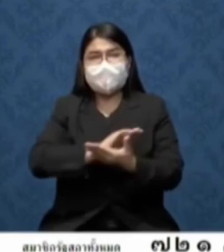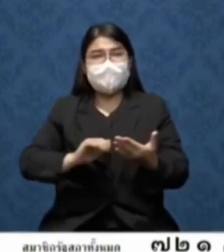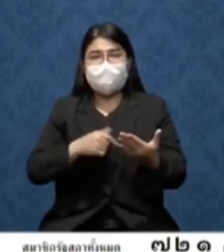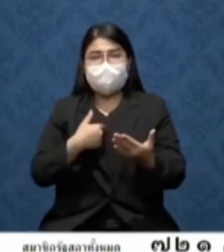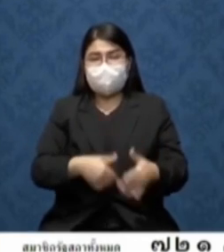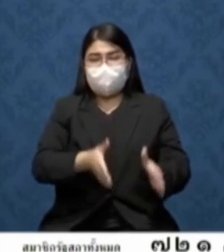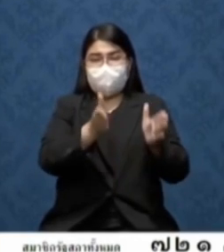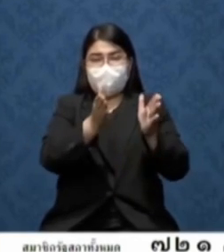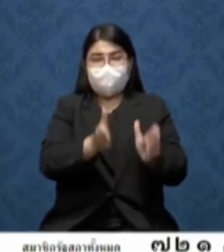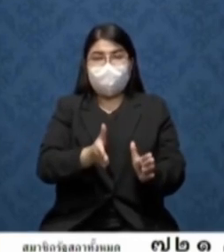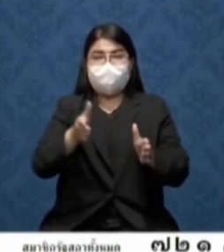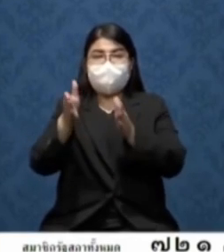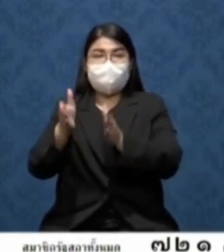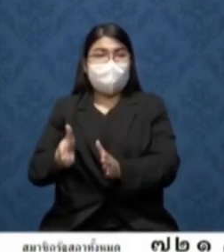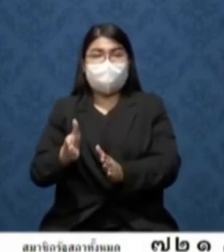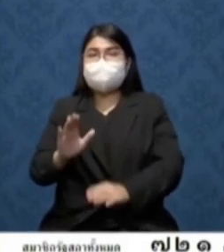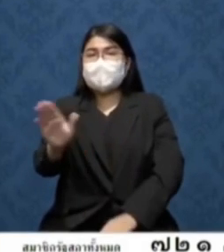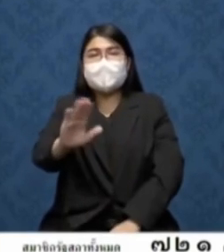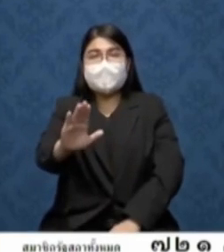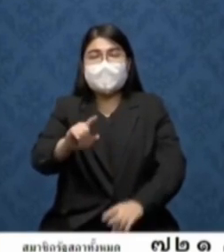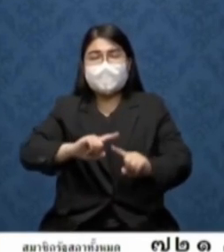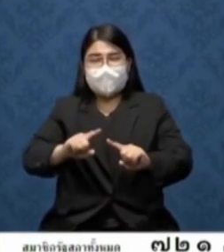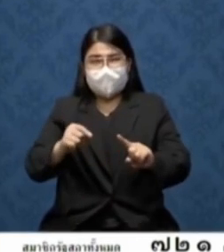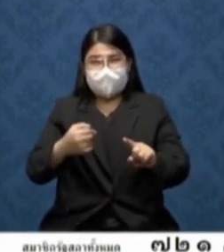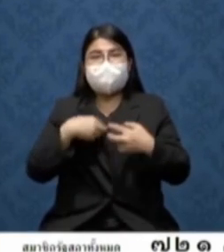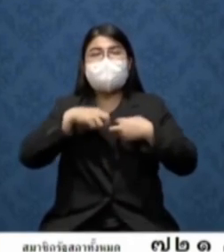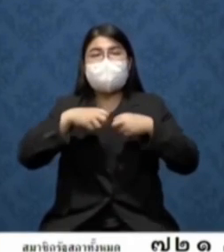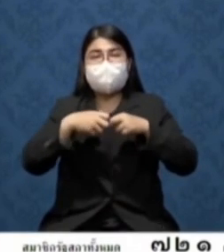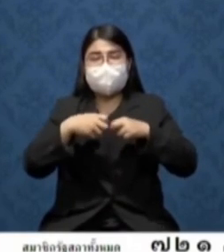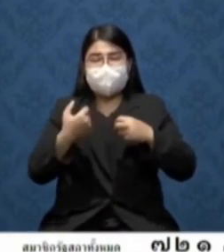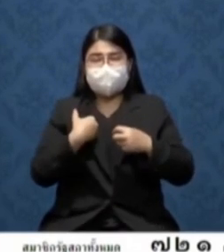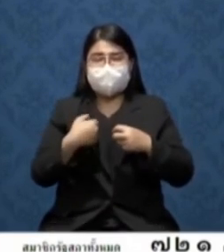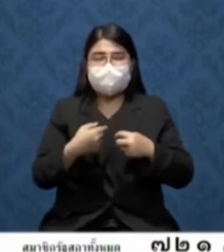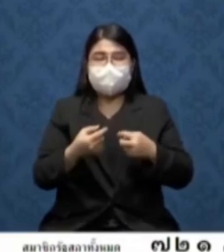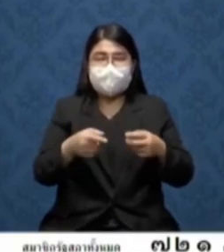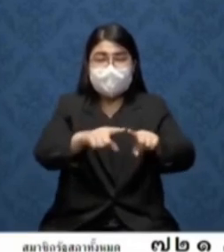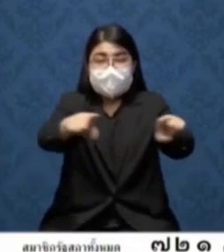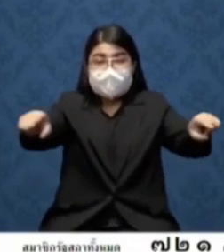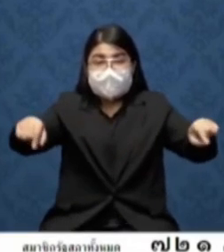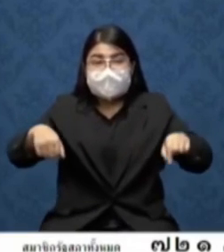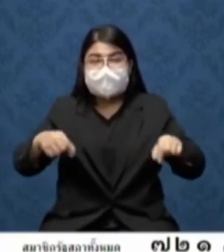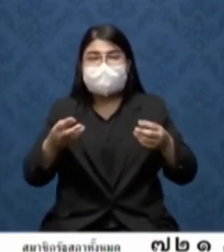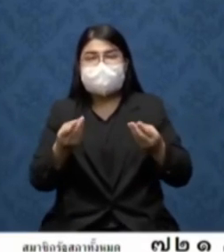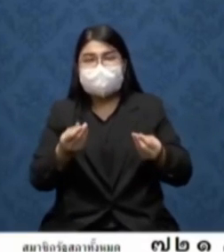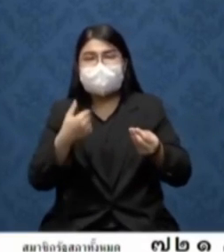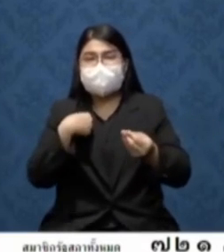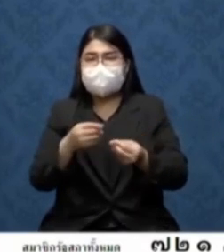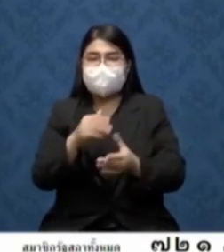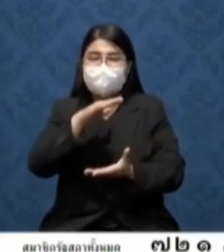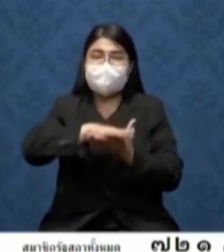ลกับบุคคลครับแต่มีปัจจัยเรื่องพื้นที่ในการเข้ามากำหนดคุณภาพชีวิตด้วยคุณภาพของโรงเรียนใกล้บ้